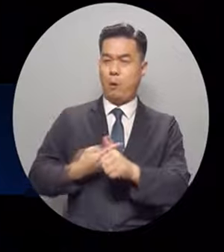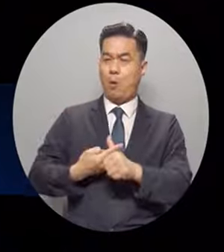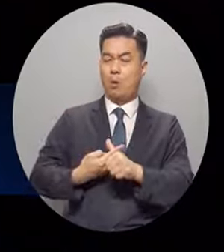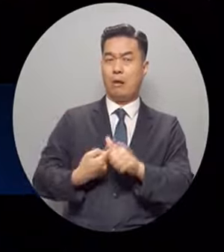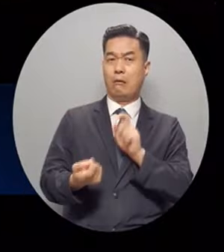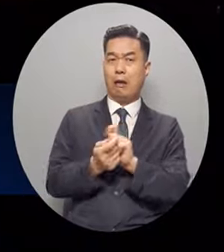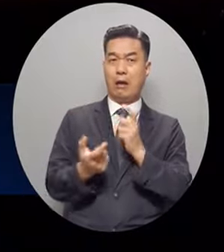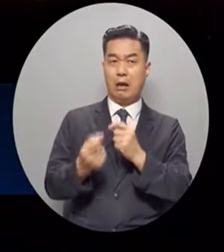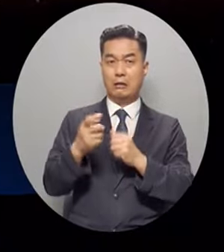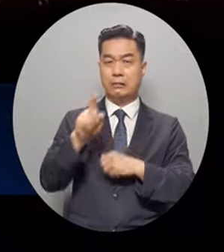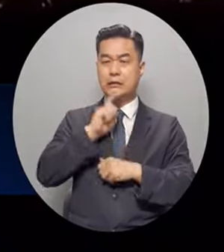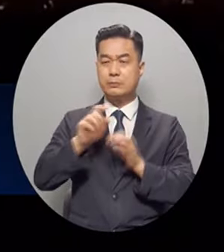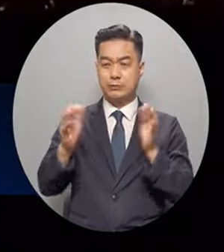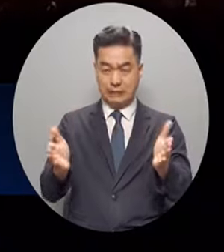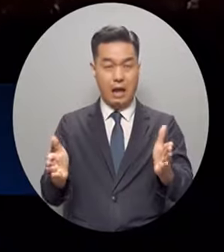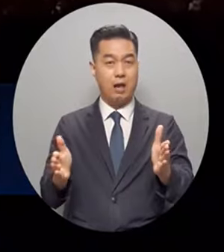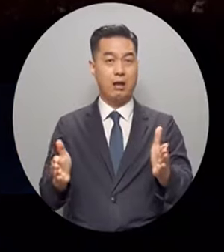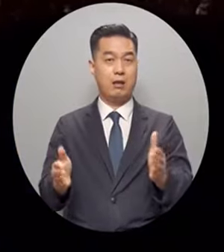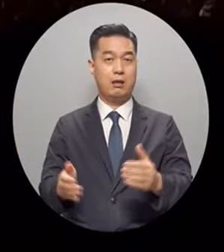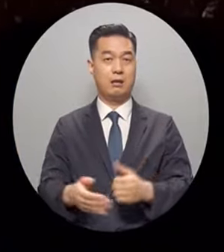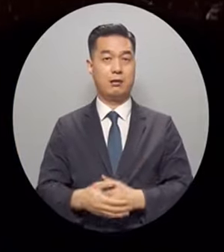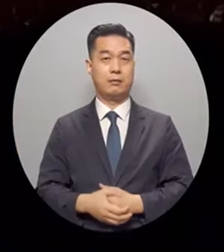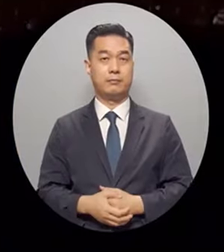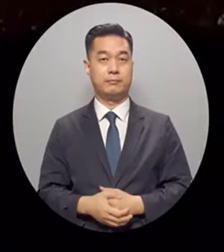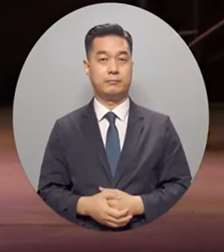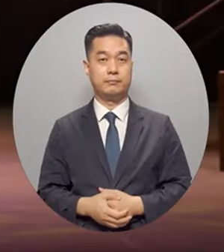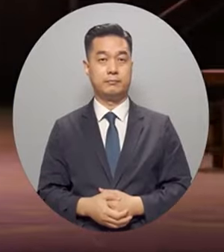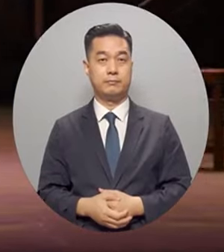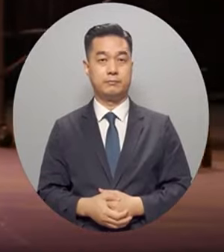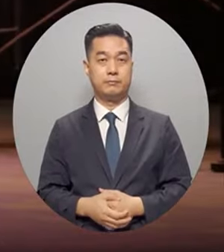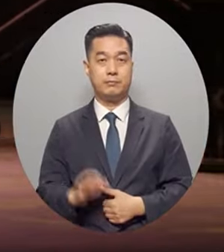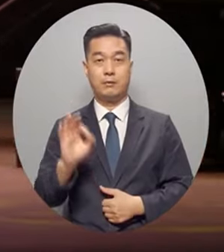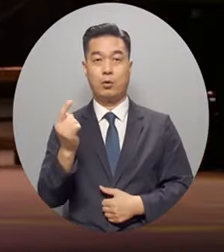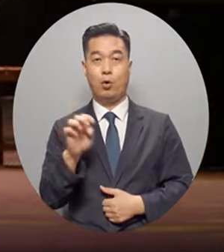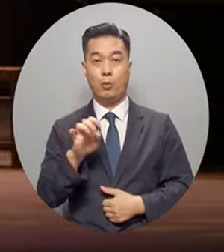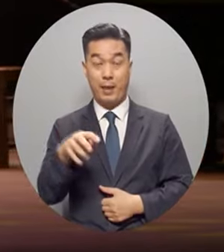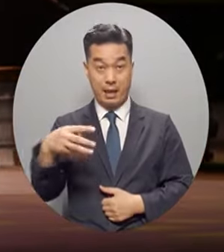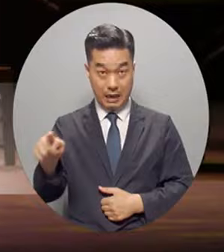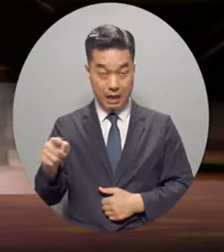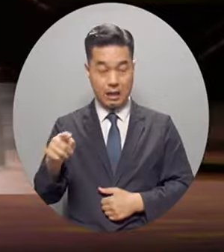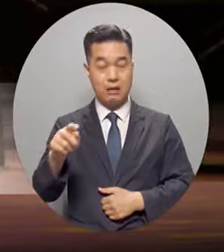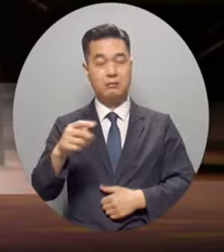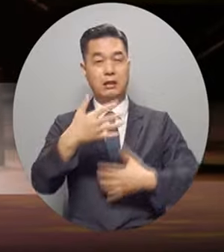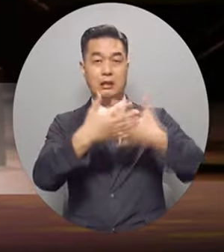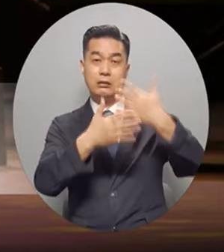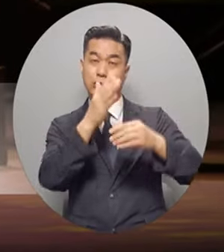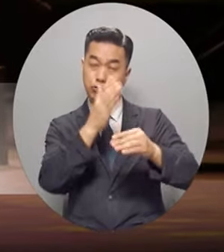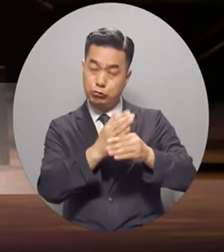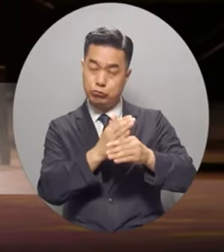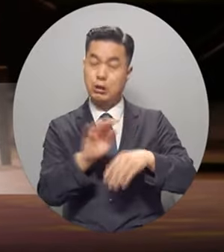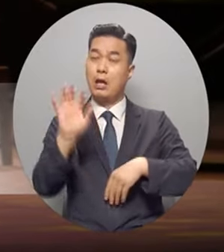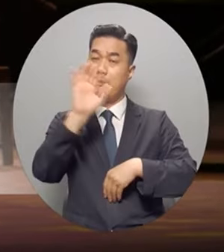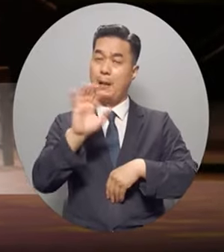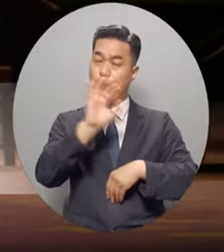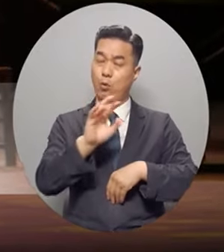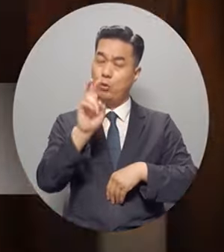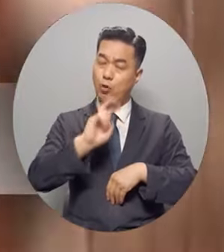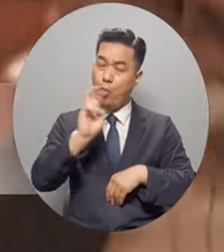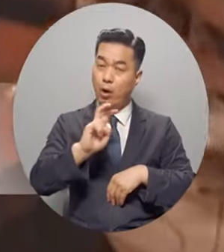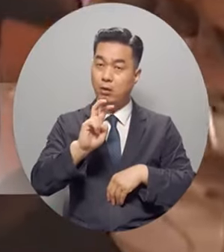당하는 10분이었다고 전 생각이 들었어요. 오페라에서 극중 앙코르는 흔하진 않지만 가끔 있는 일이기도